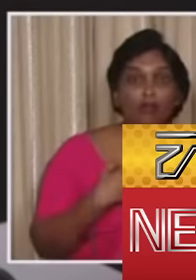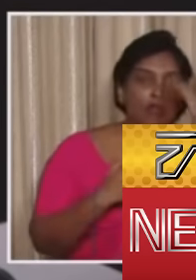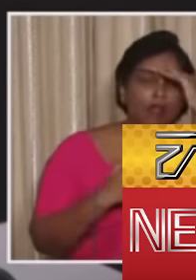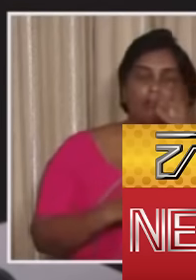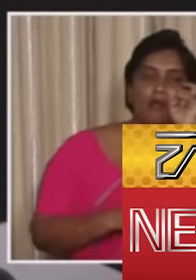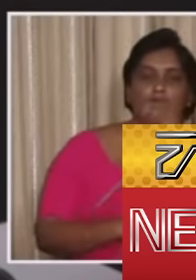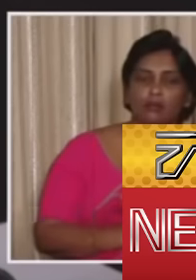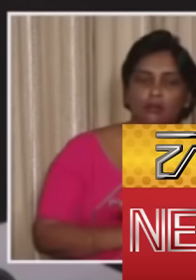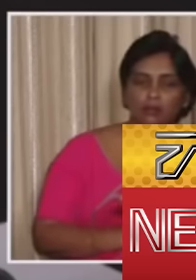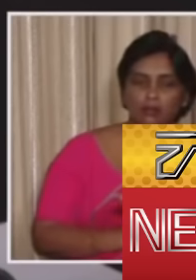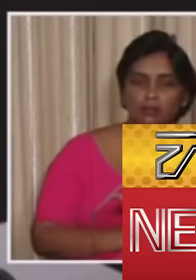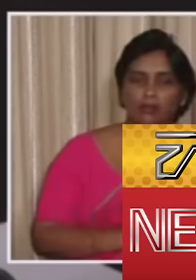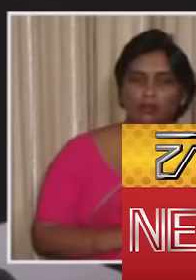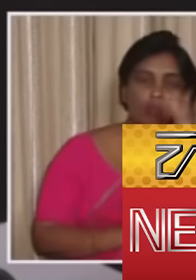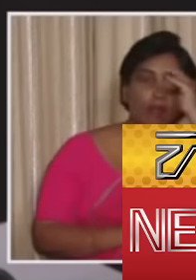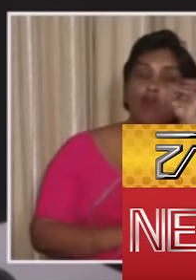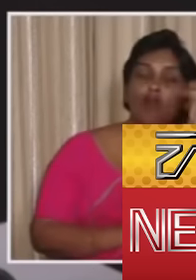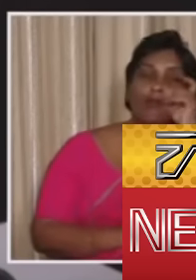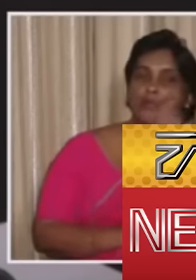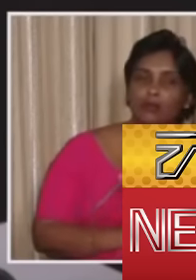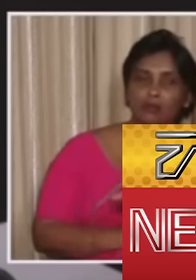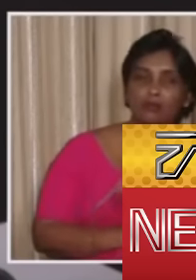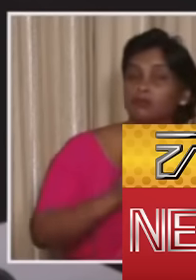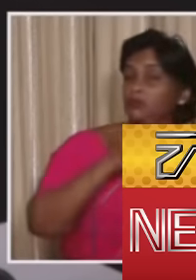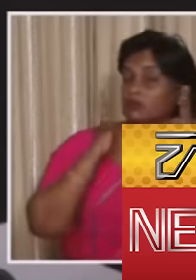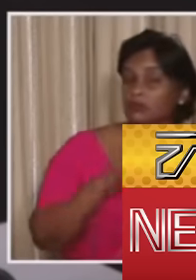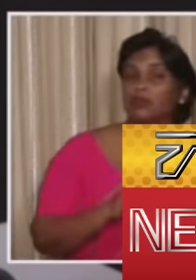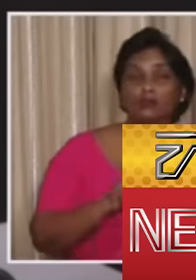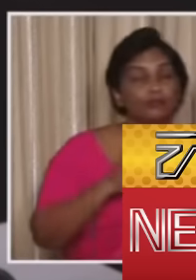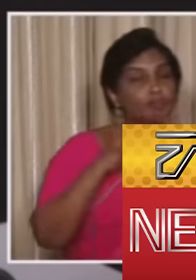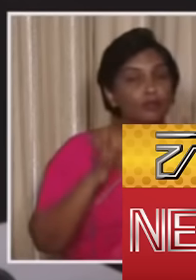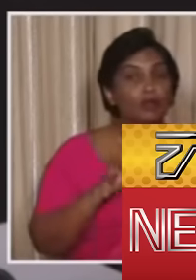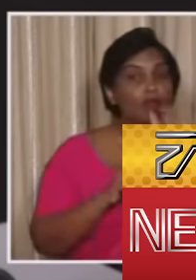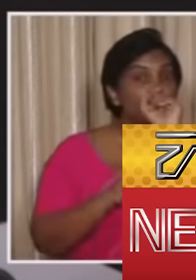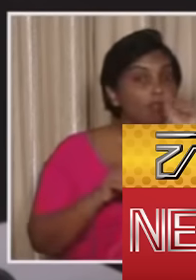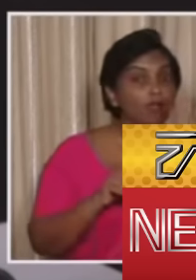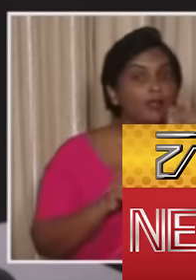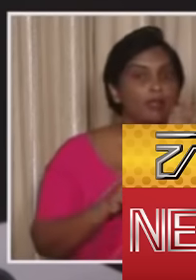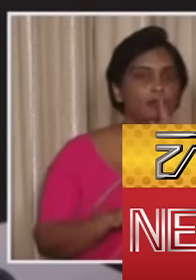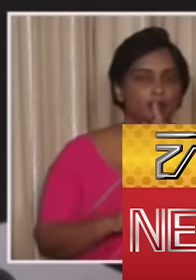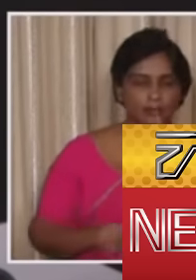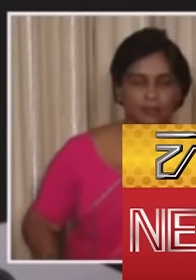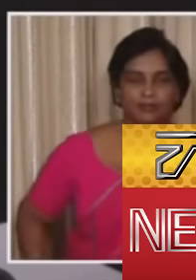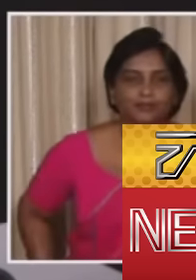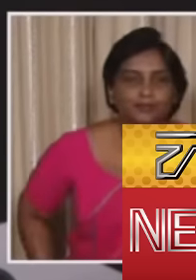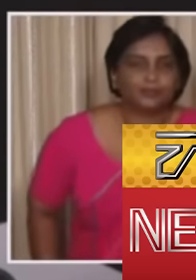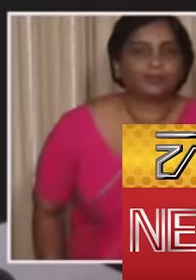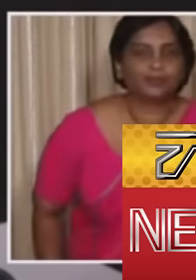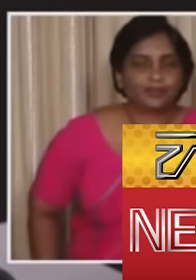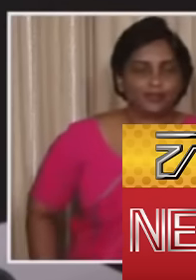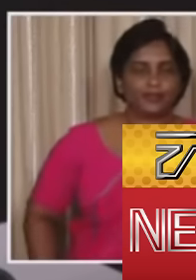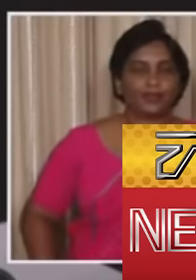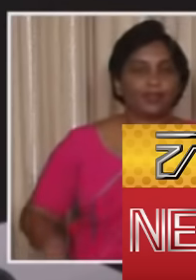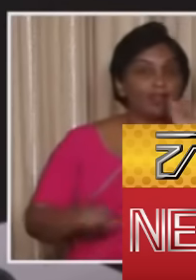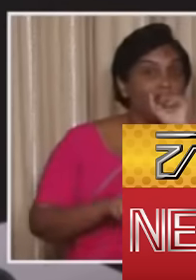බලන්න. අපේ නායක කොහෙල බලන්න. ඔය ගොඩාක් ගොඩාක් අයගේ මුල් අකුරු වලින් තමයි නම කියන්නේ. හරිද? මුල් අකුරු